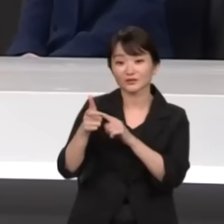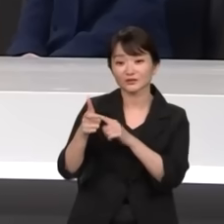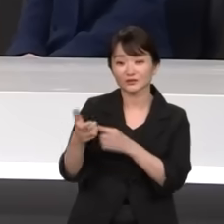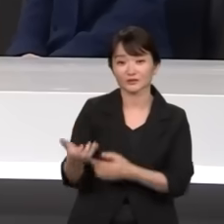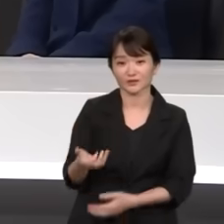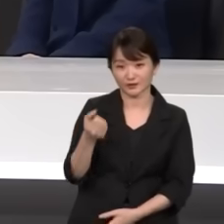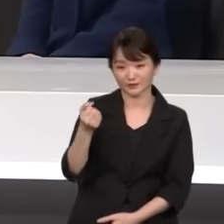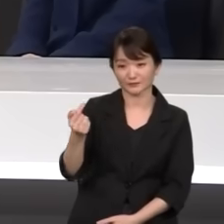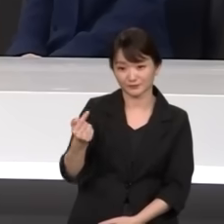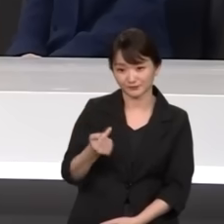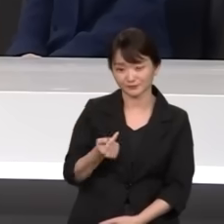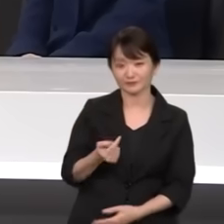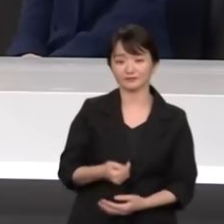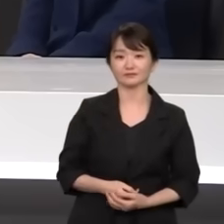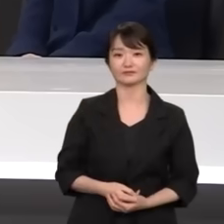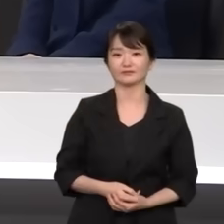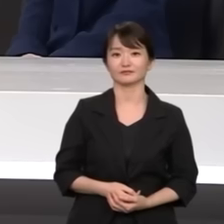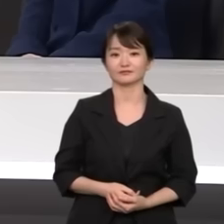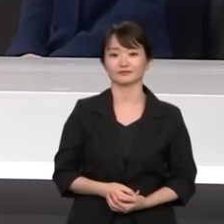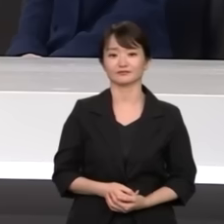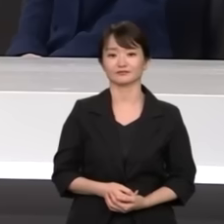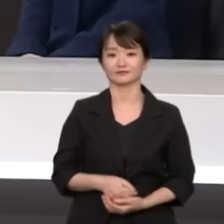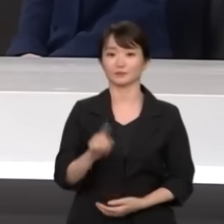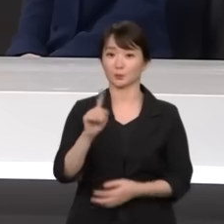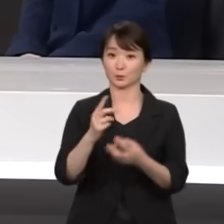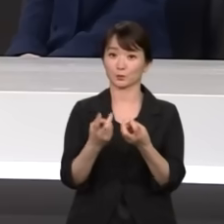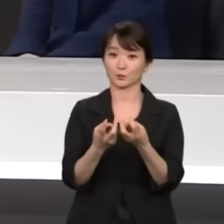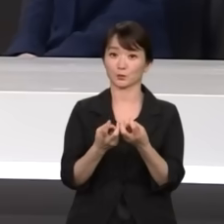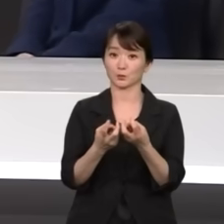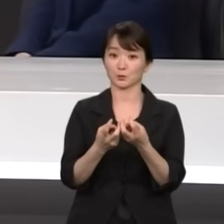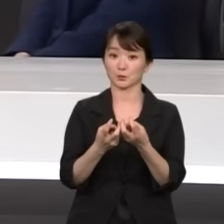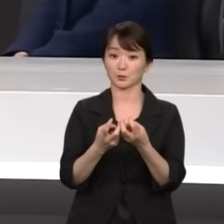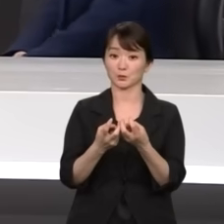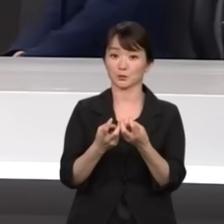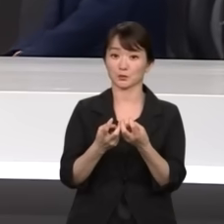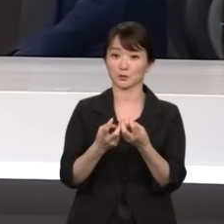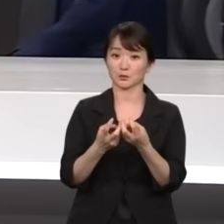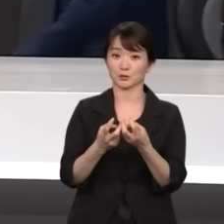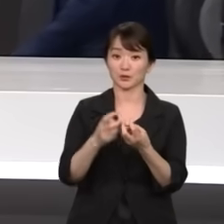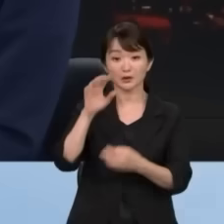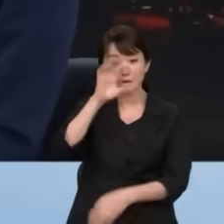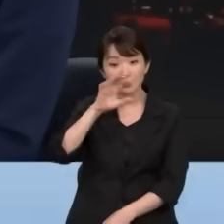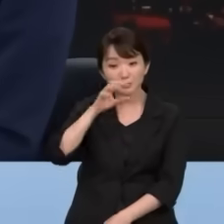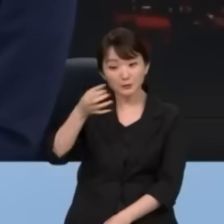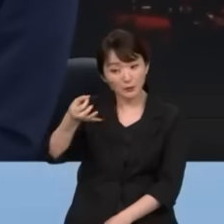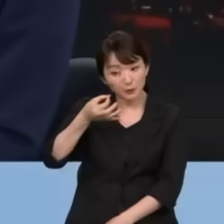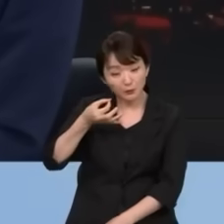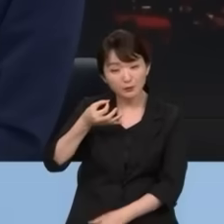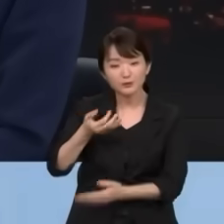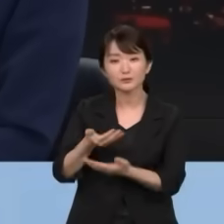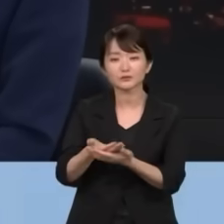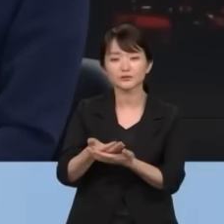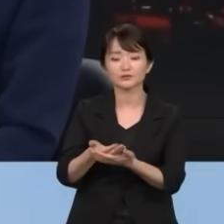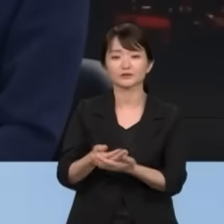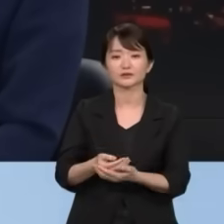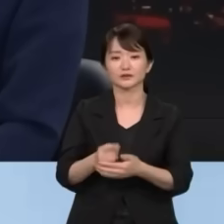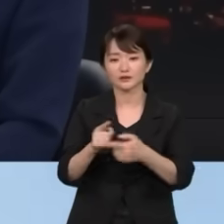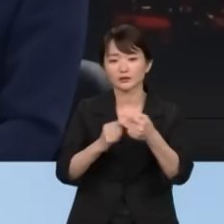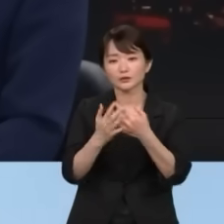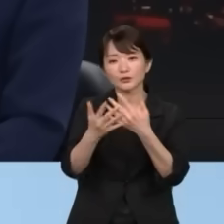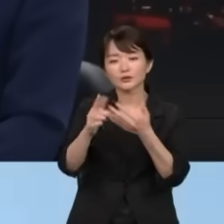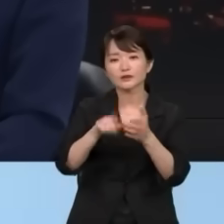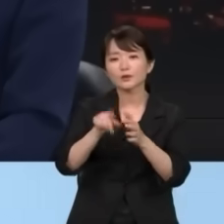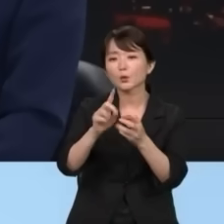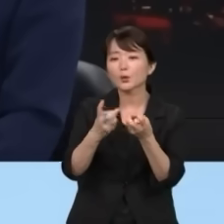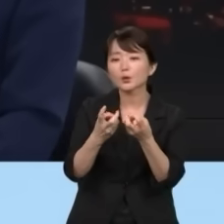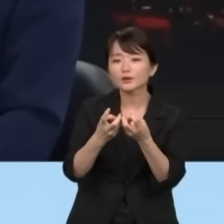주셨어요 한번 이걸 어떻게 이제 실제로 연습은 어떻게 하시는지 그 대회 때는 어떤 식으로 하는지 한번 좀